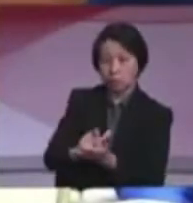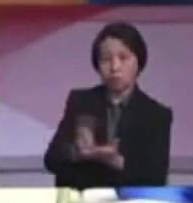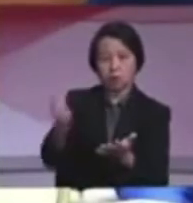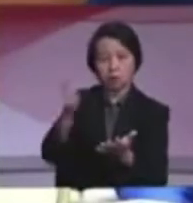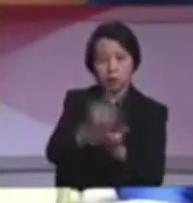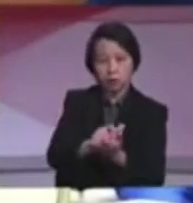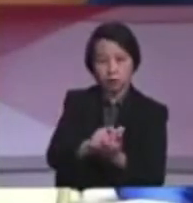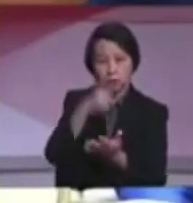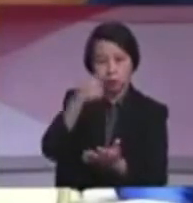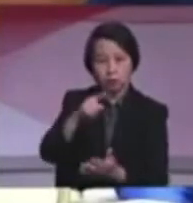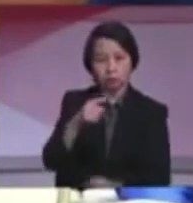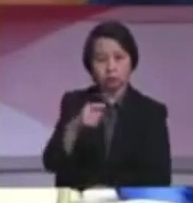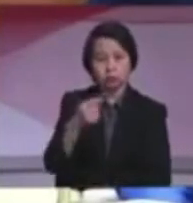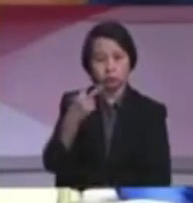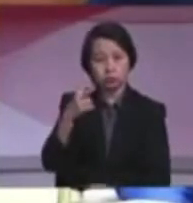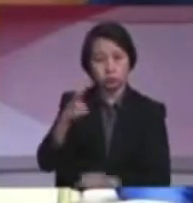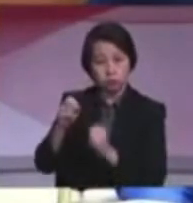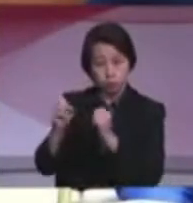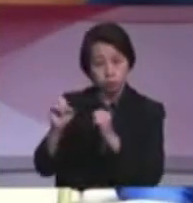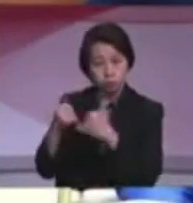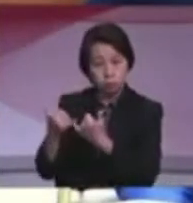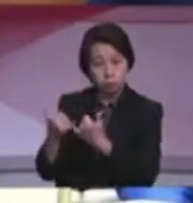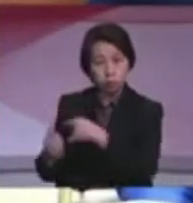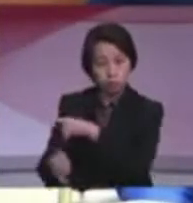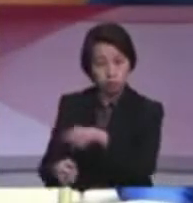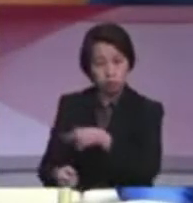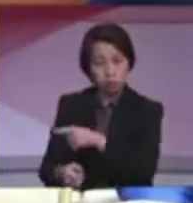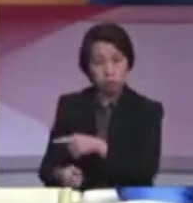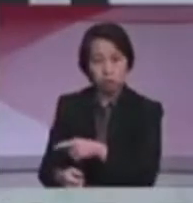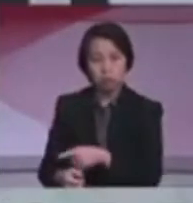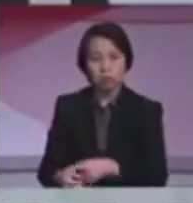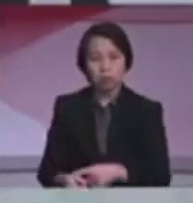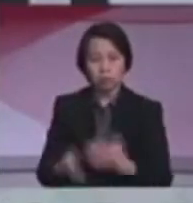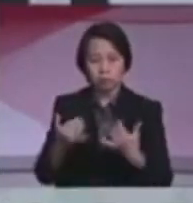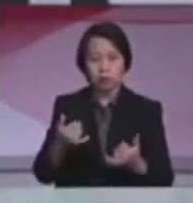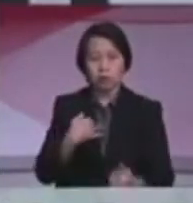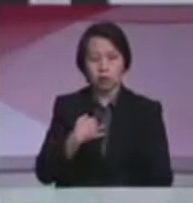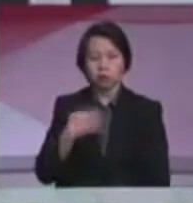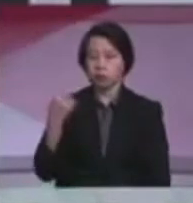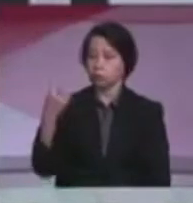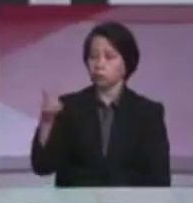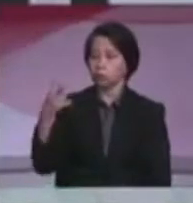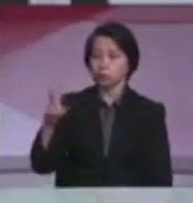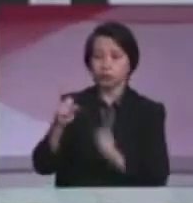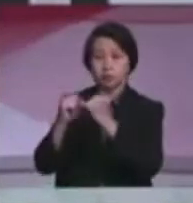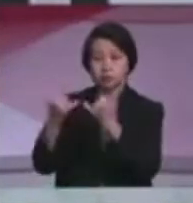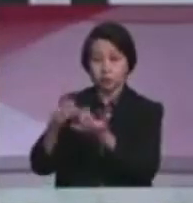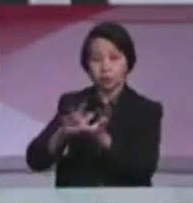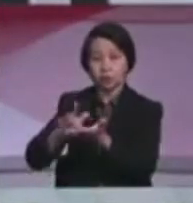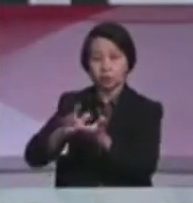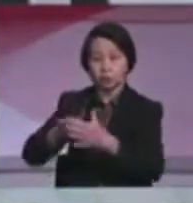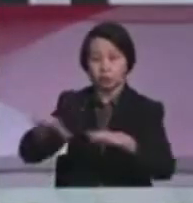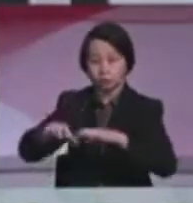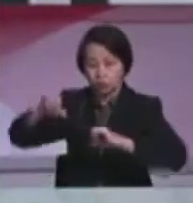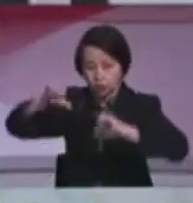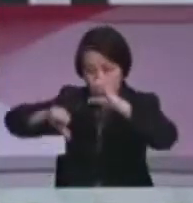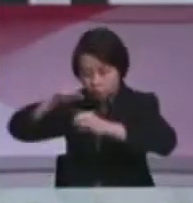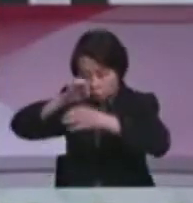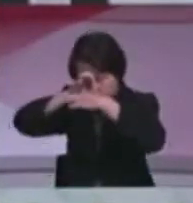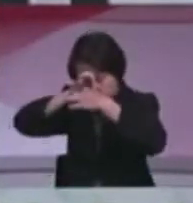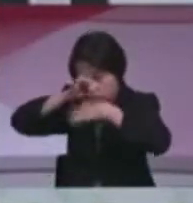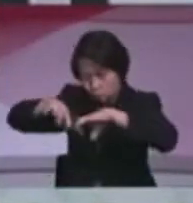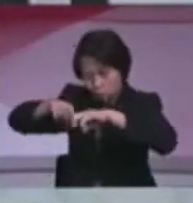dalam untuk 12 syarikat itu adalah sebahagian. Dan kita sekarang ni kita dapati ada 12 syarikat vaksin yang menjalankan